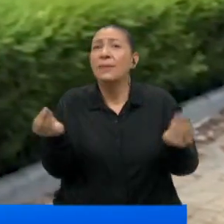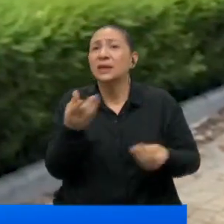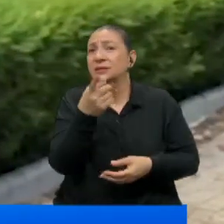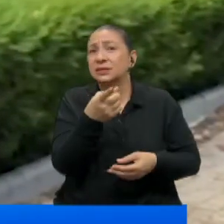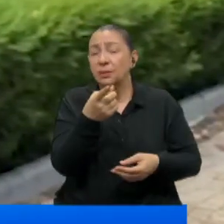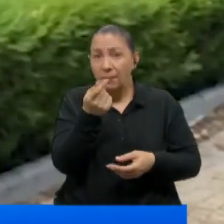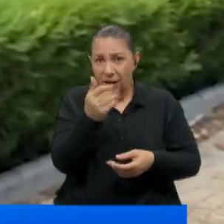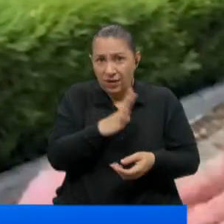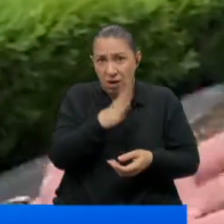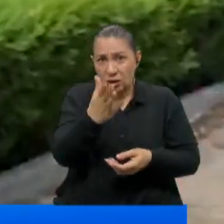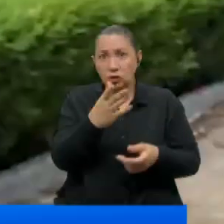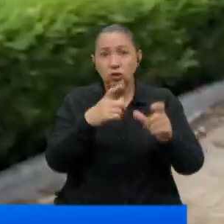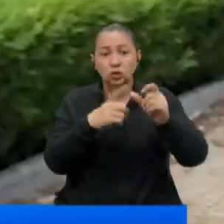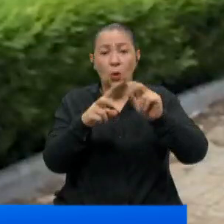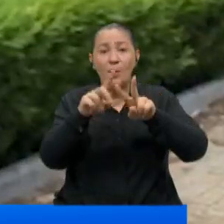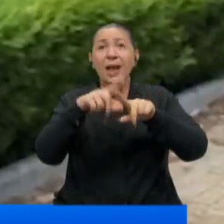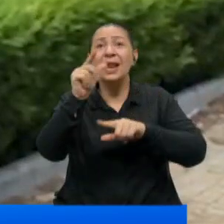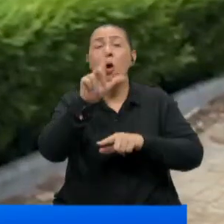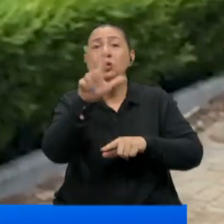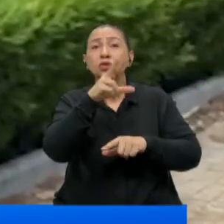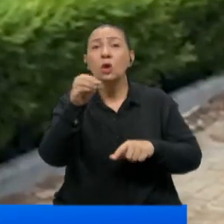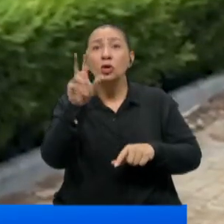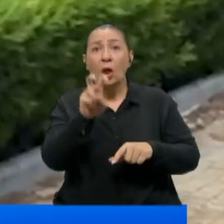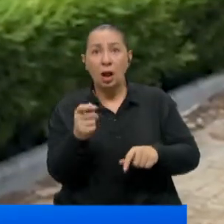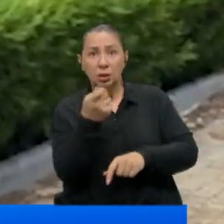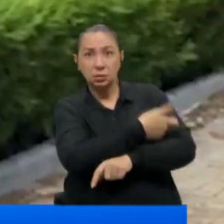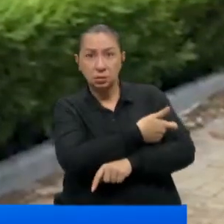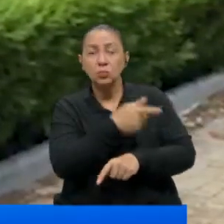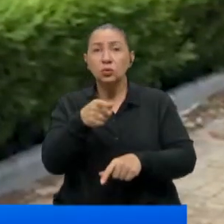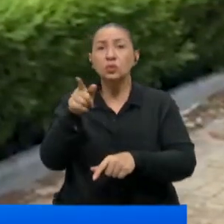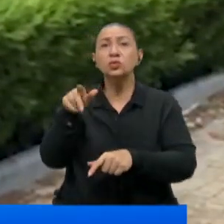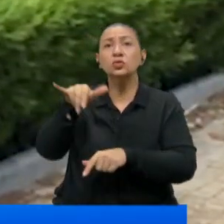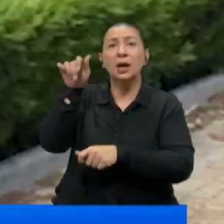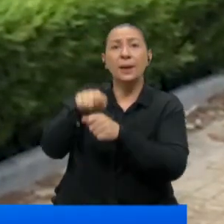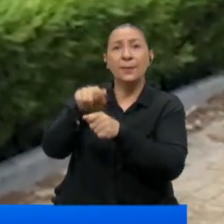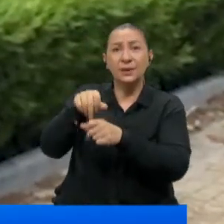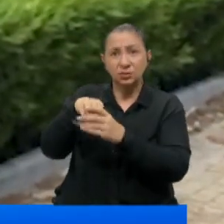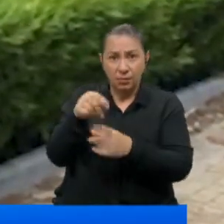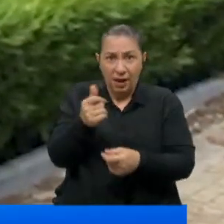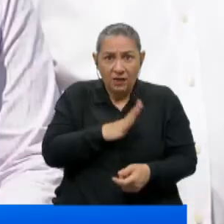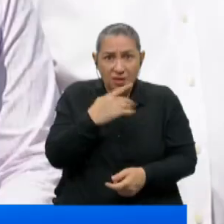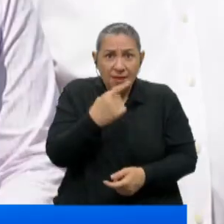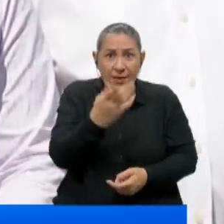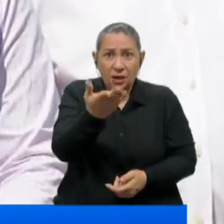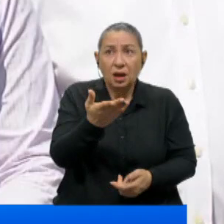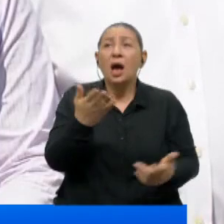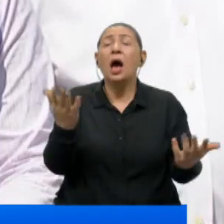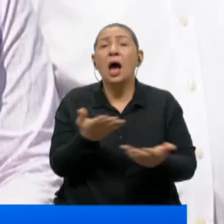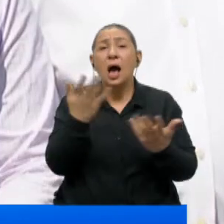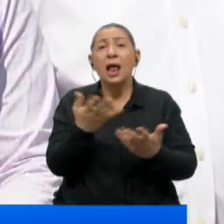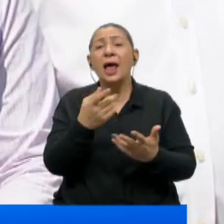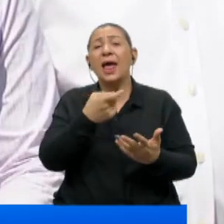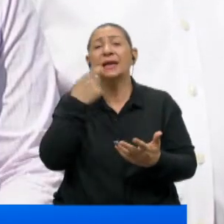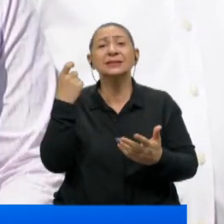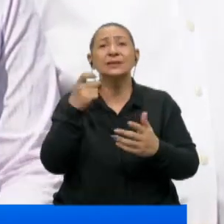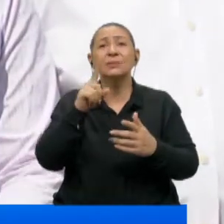kaybedersiniz? Paranız var. Somali'ye 30 milyon dolar gönderdiğinize göre bu uçakların yapımı içinde bu para var sizde. Hala antikacı